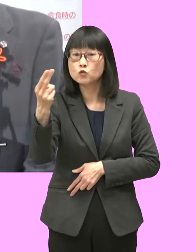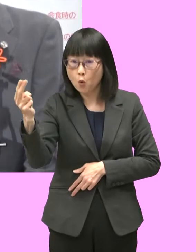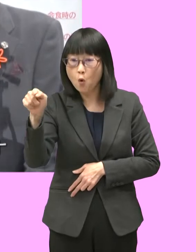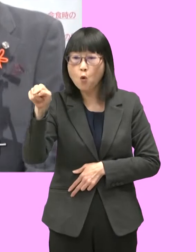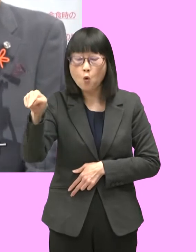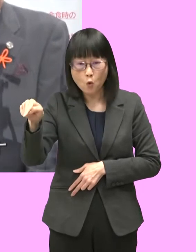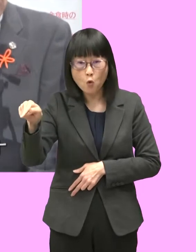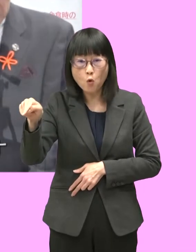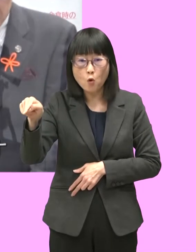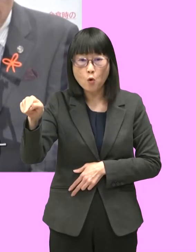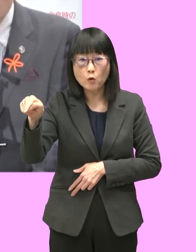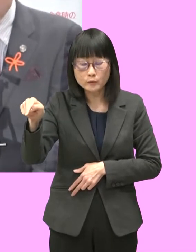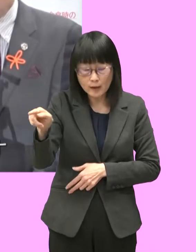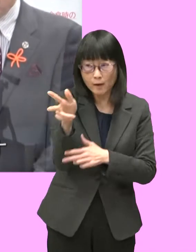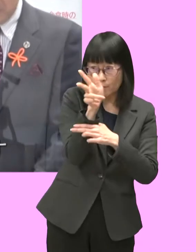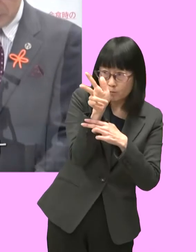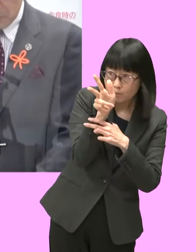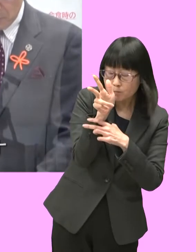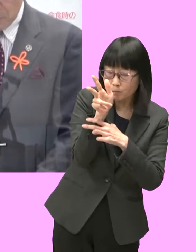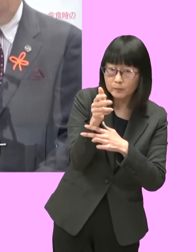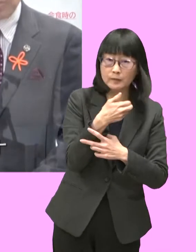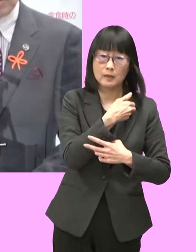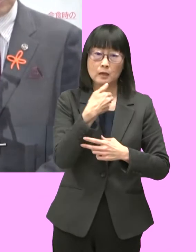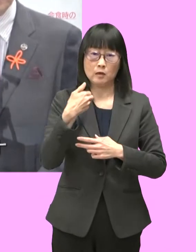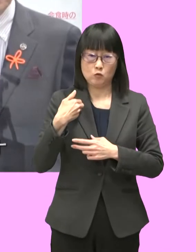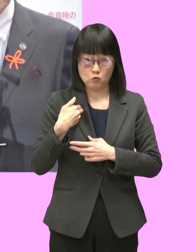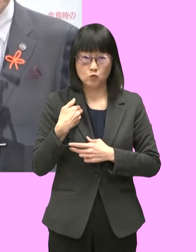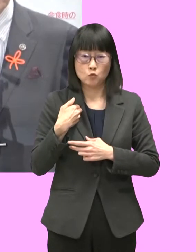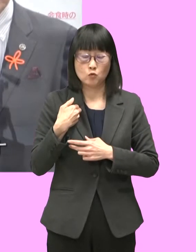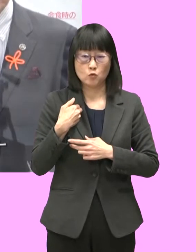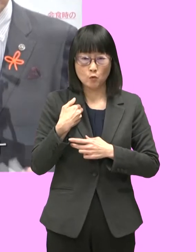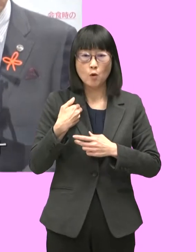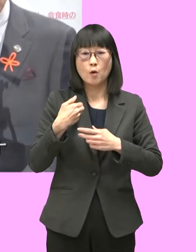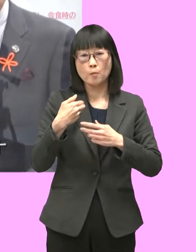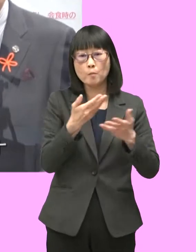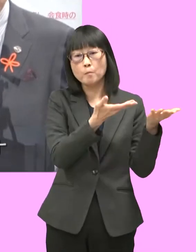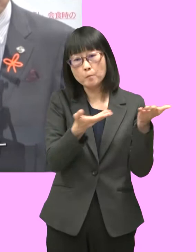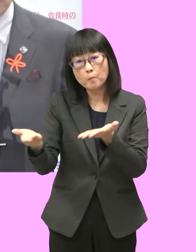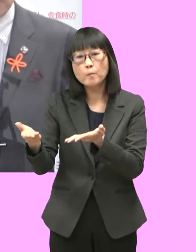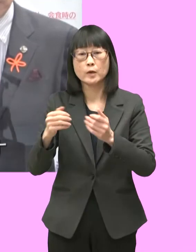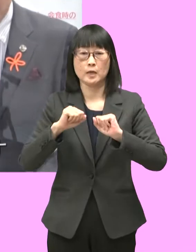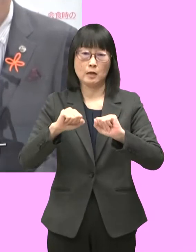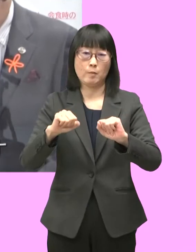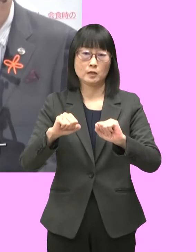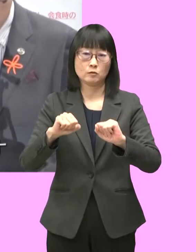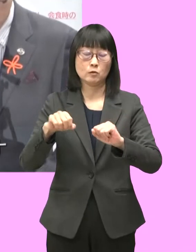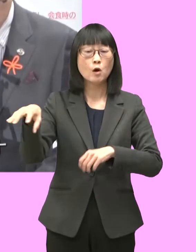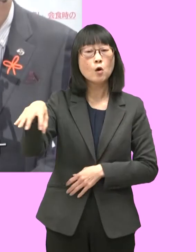公開させていただきます。で、当然、こういう施設